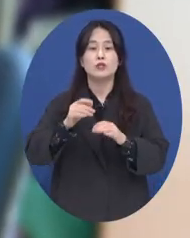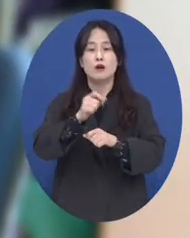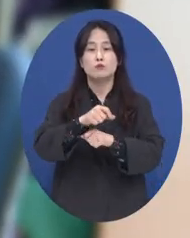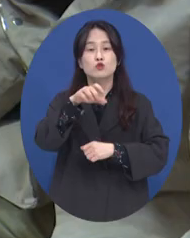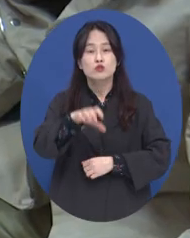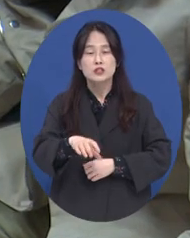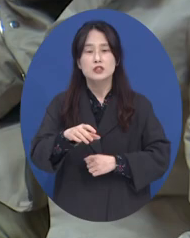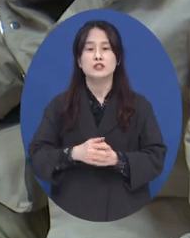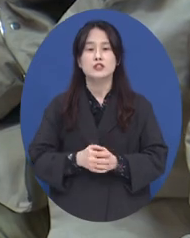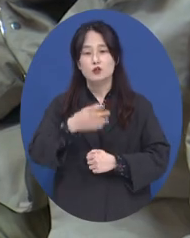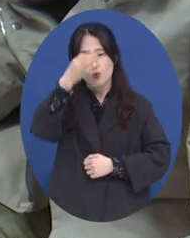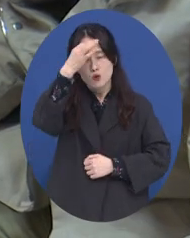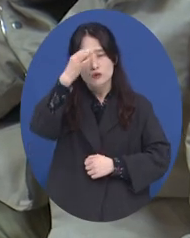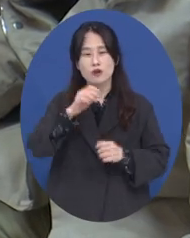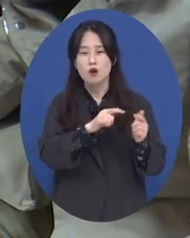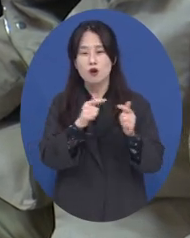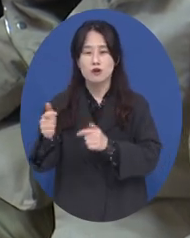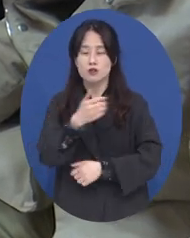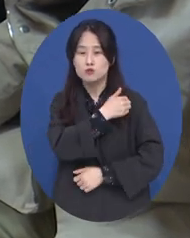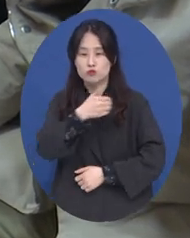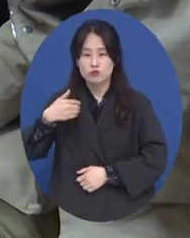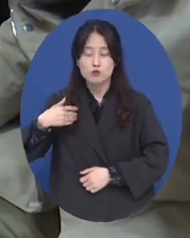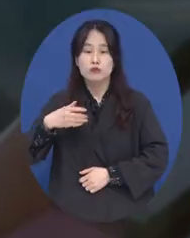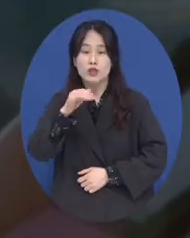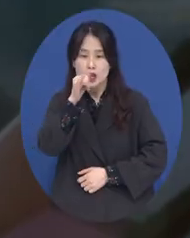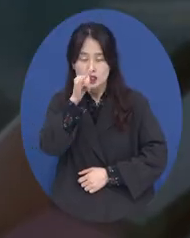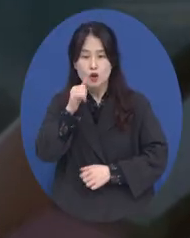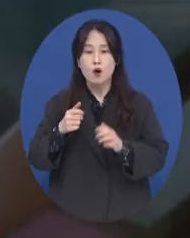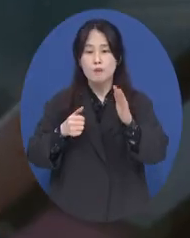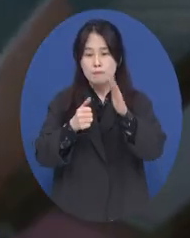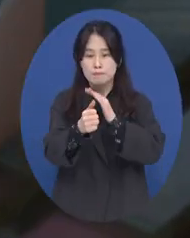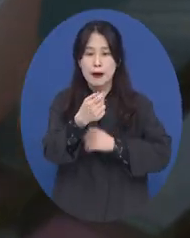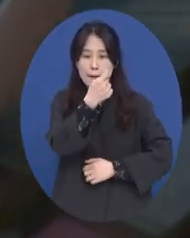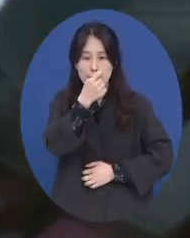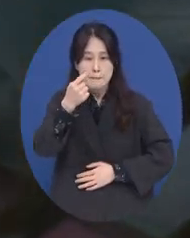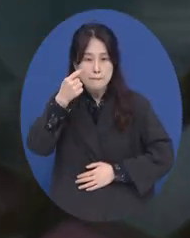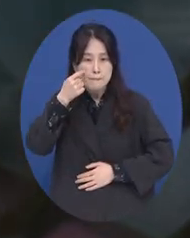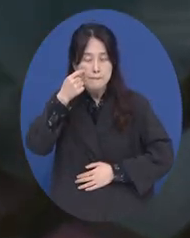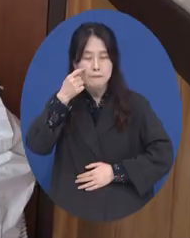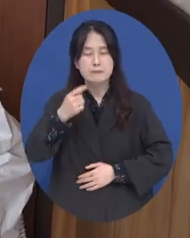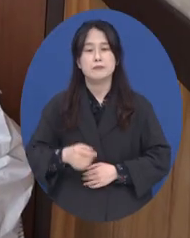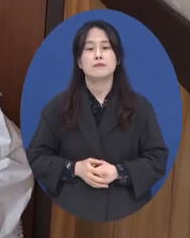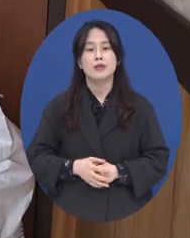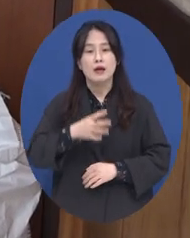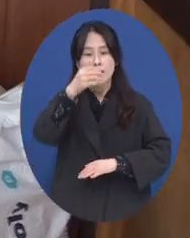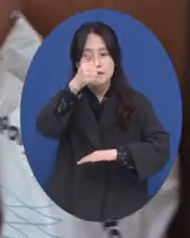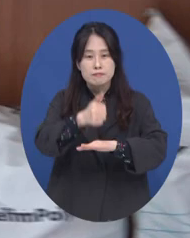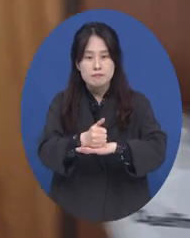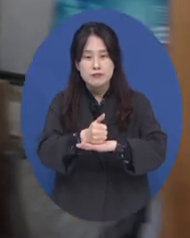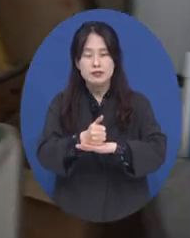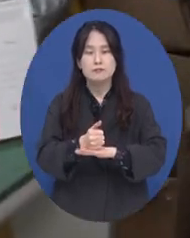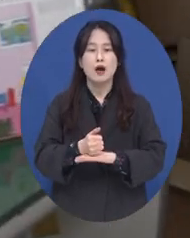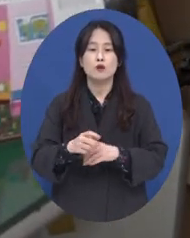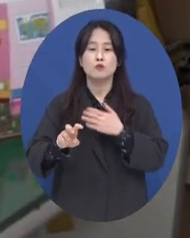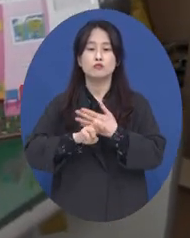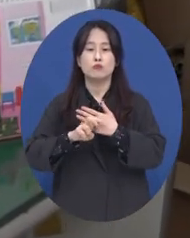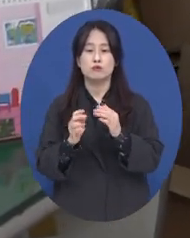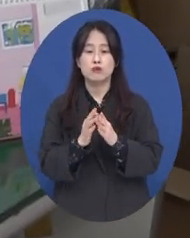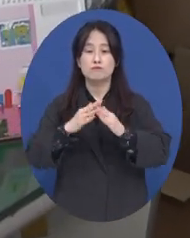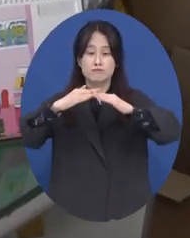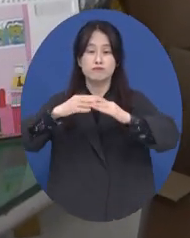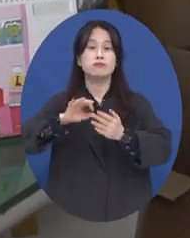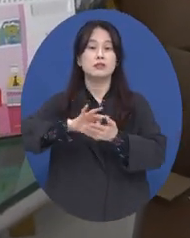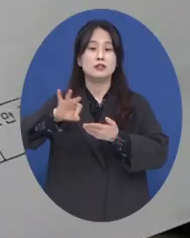기술 인력 등 건설업 등록 기준을 충족해 는지 현장을 방문해 확인합니다 조사결과 사무실을 불법으로